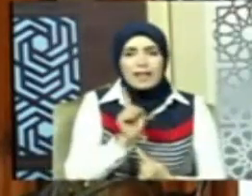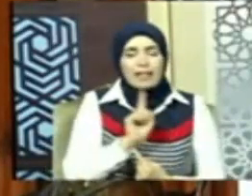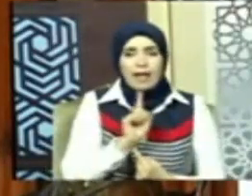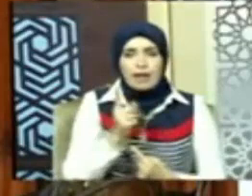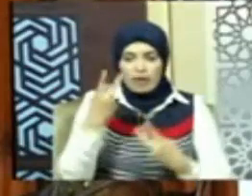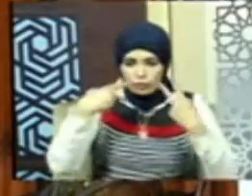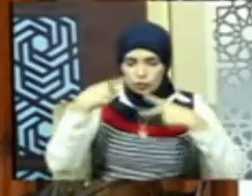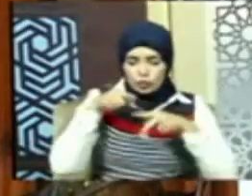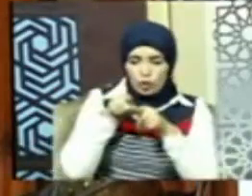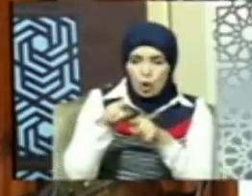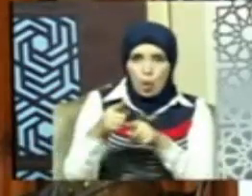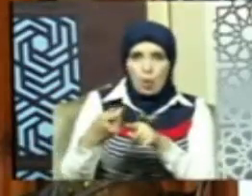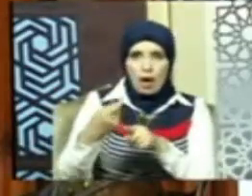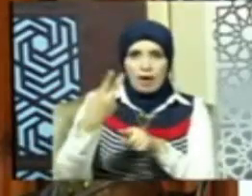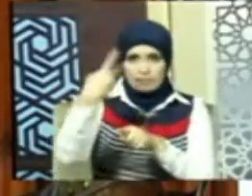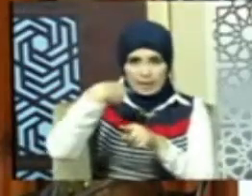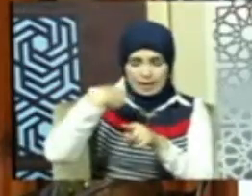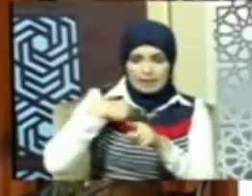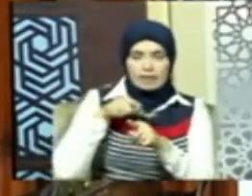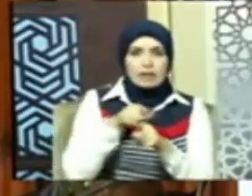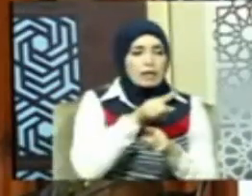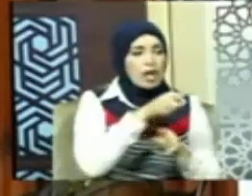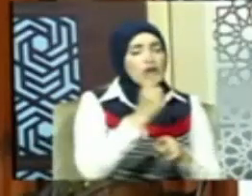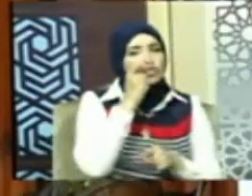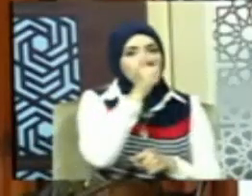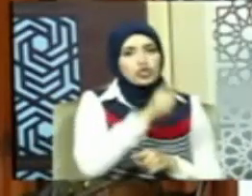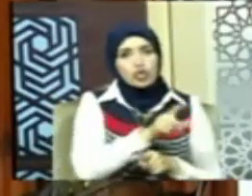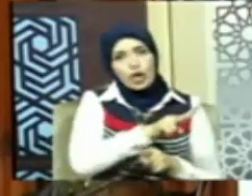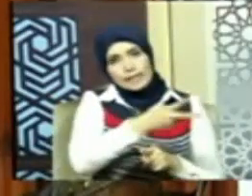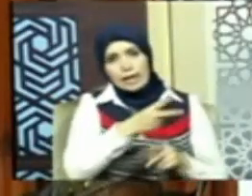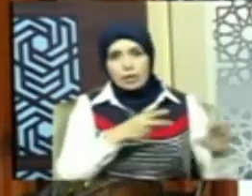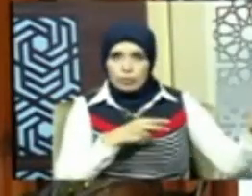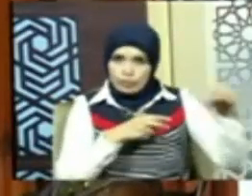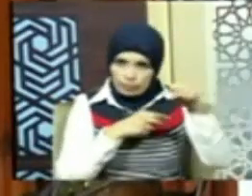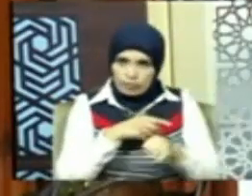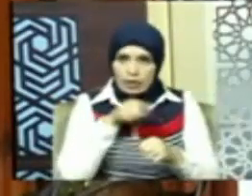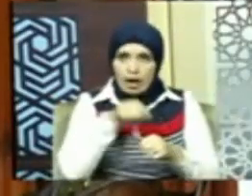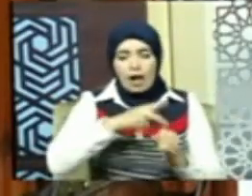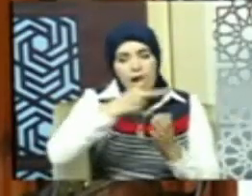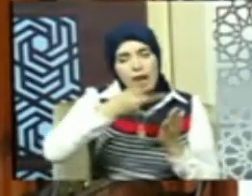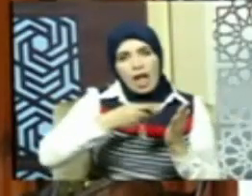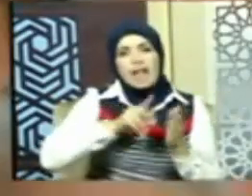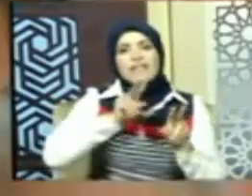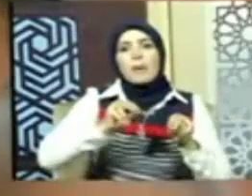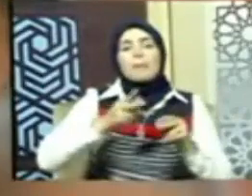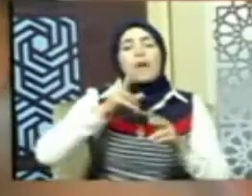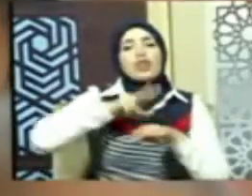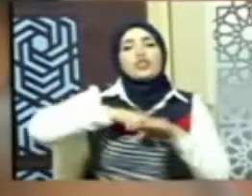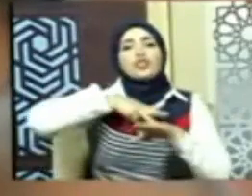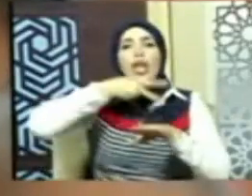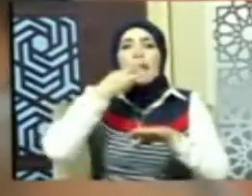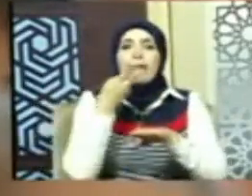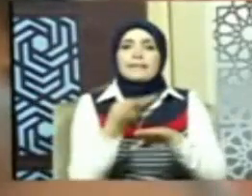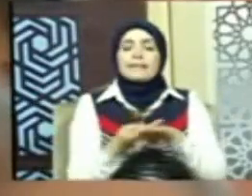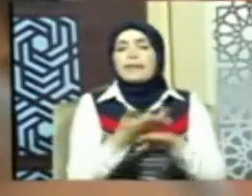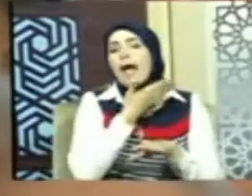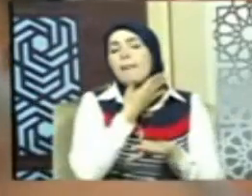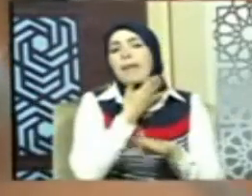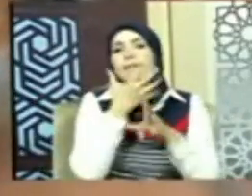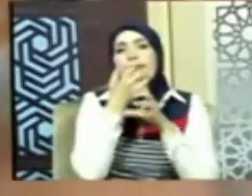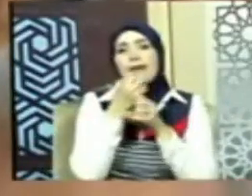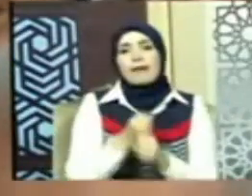المدين. فالكاتب مؤتمن، والمحامي مؤتمن، والشاهد مؤتمن، والعلم